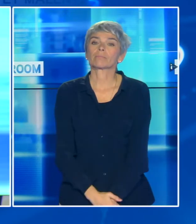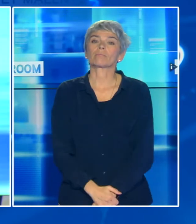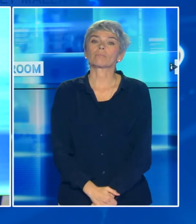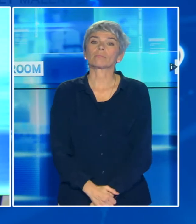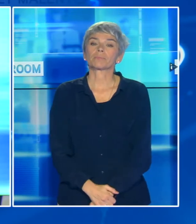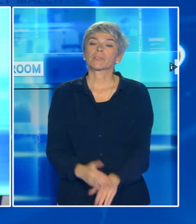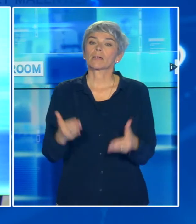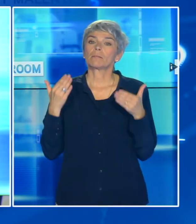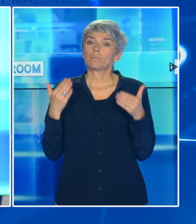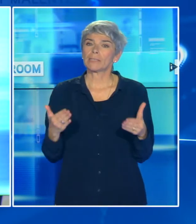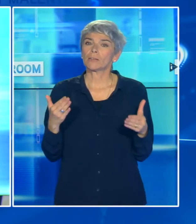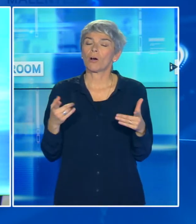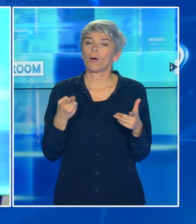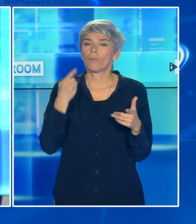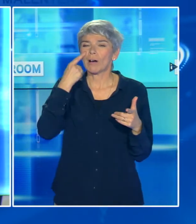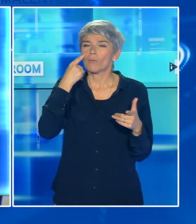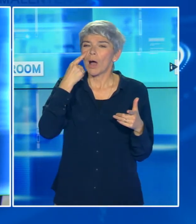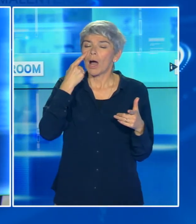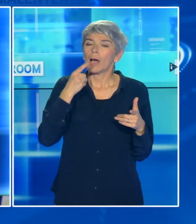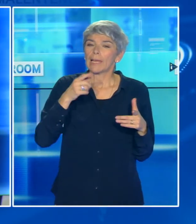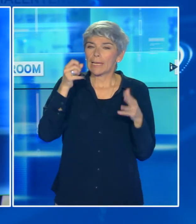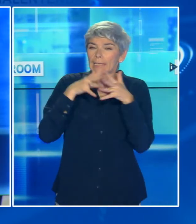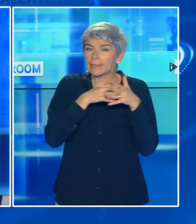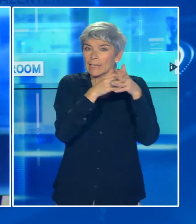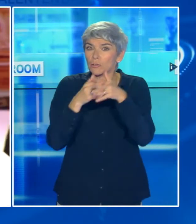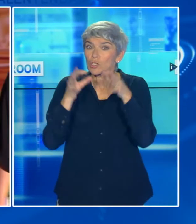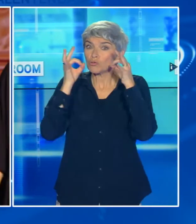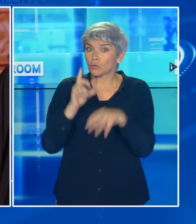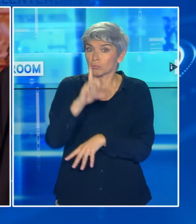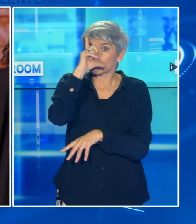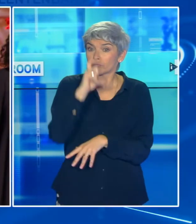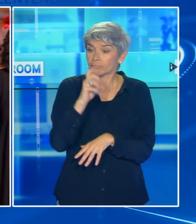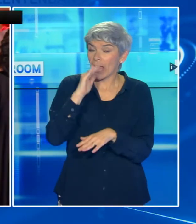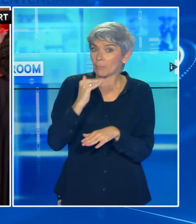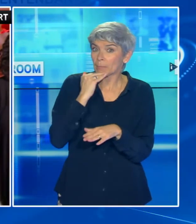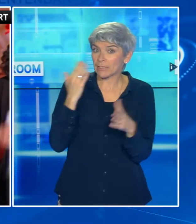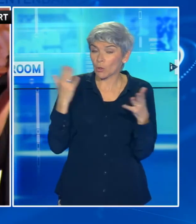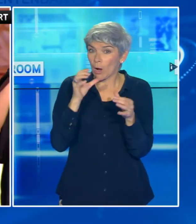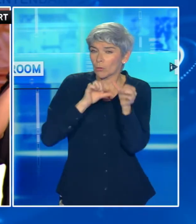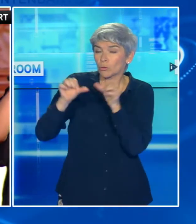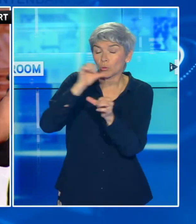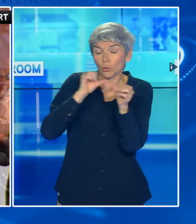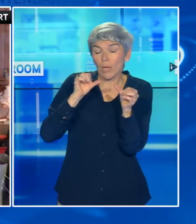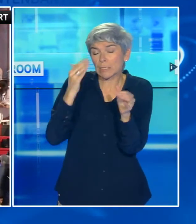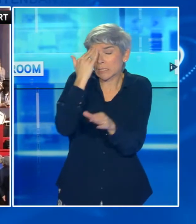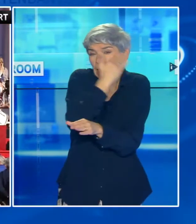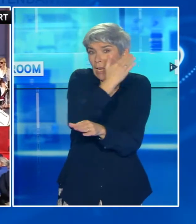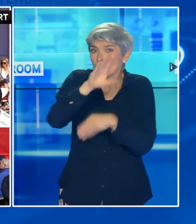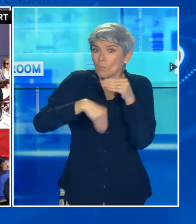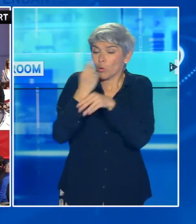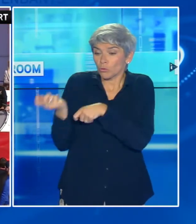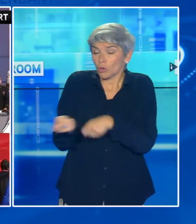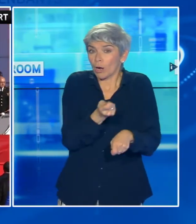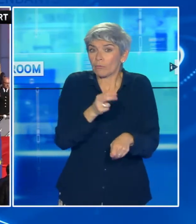Retour sur Terre maintenant par Chaska dans le Minnesota aux États-Unis avec le coup d'envoi en début d'après-midi d'un tournoi de légende dans le monde du golf,